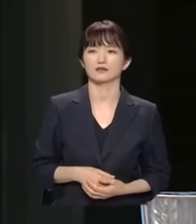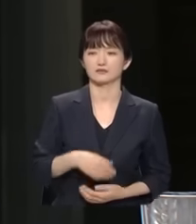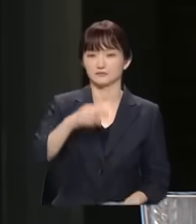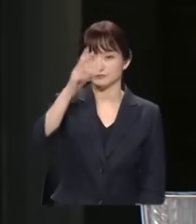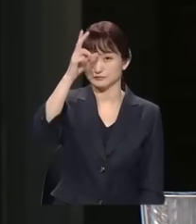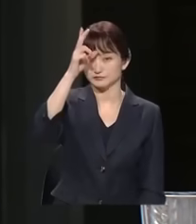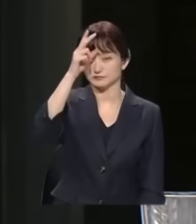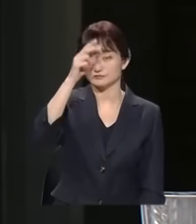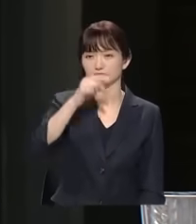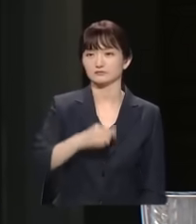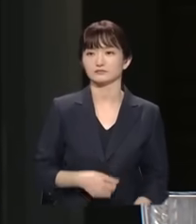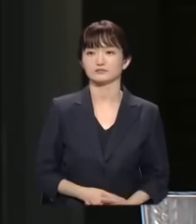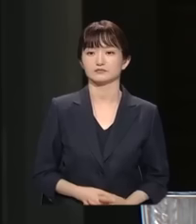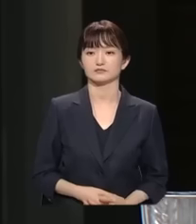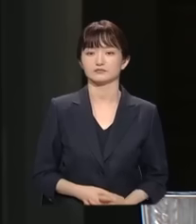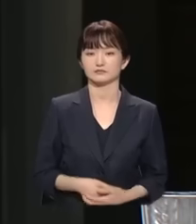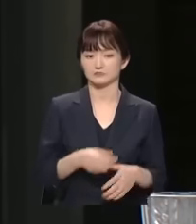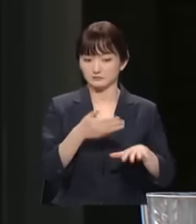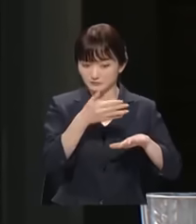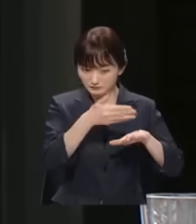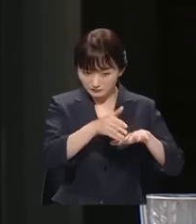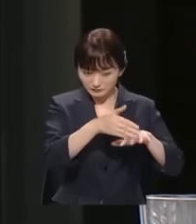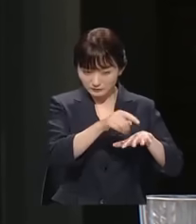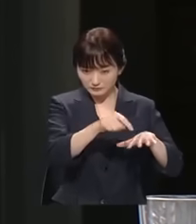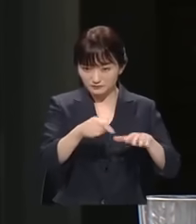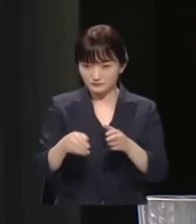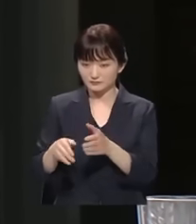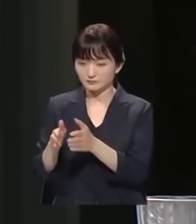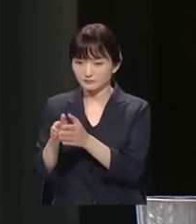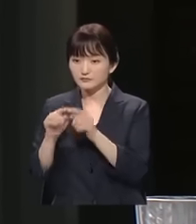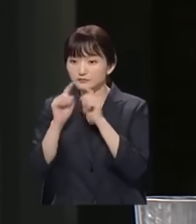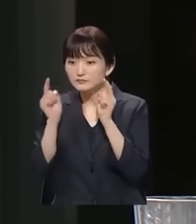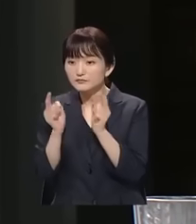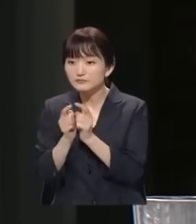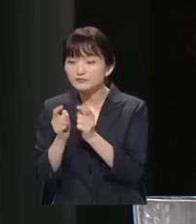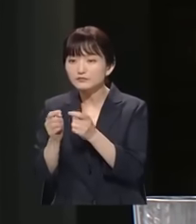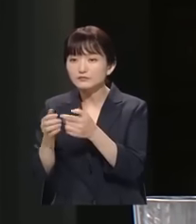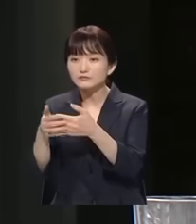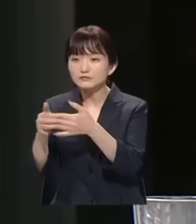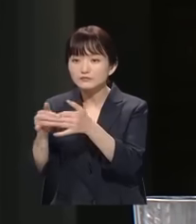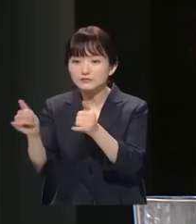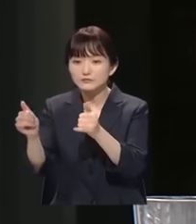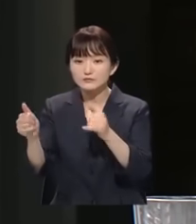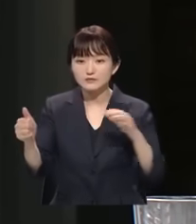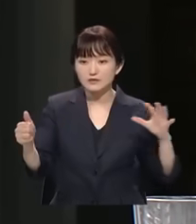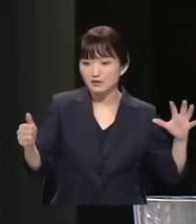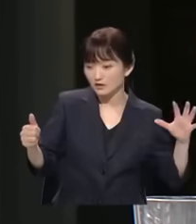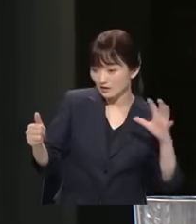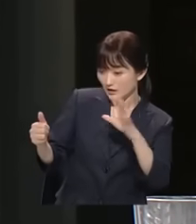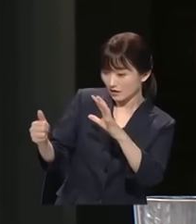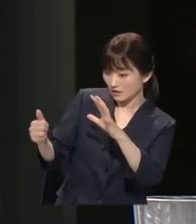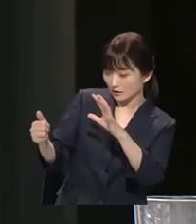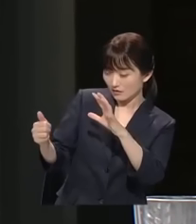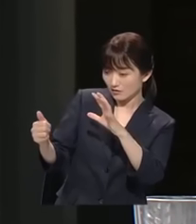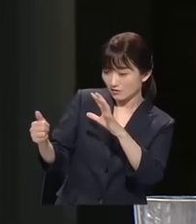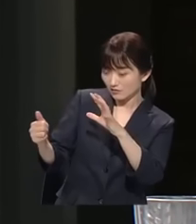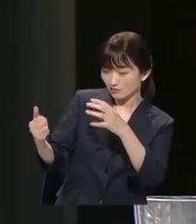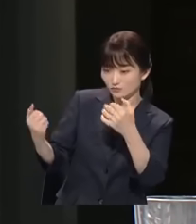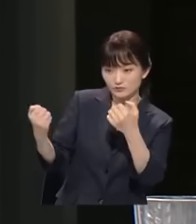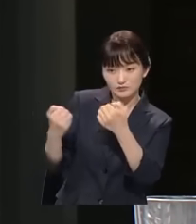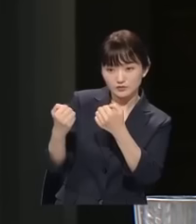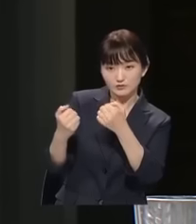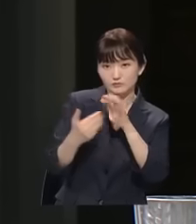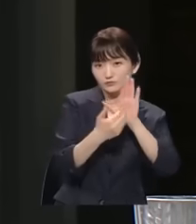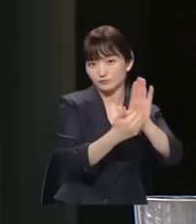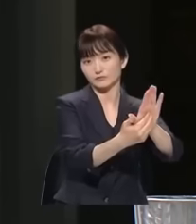경찰들은 어떻게 보면 조폭들이 민간인을 향해서 달려드는 것을 싸움을 말리고 있었습니다 싸움을